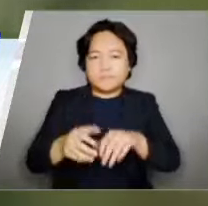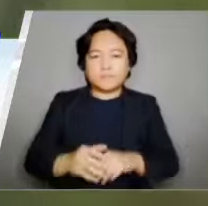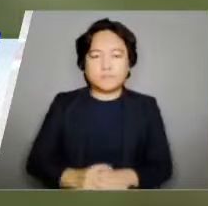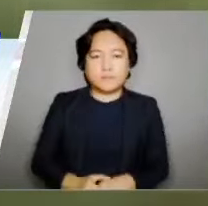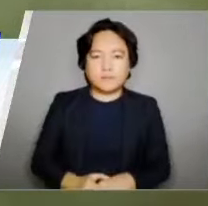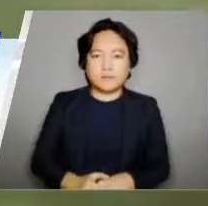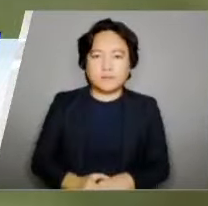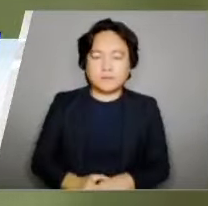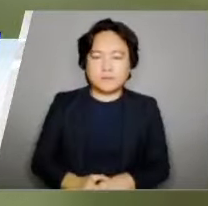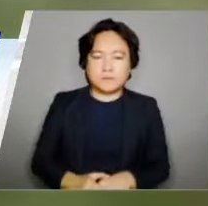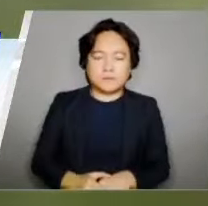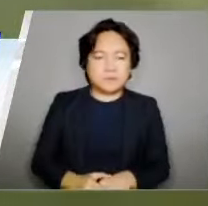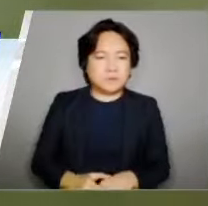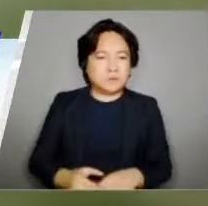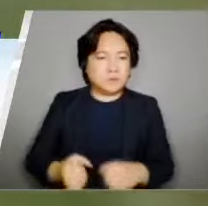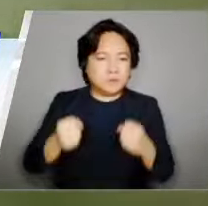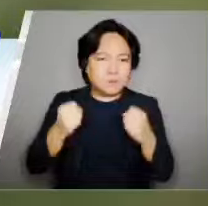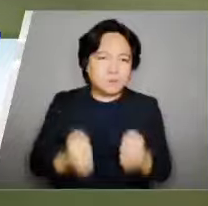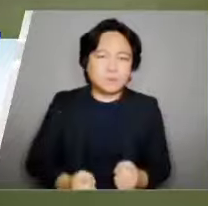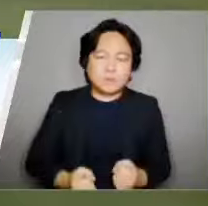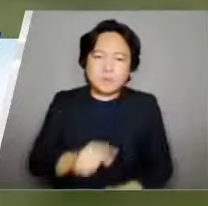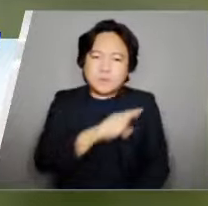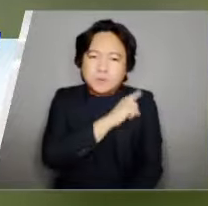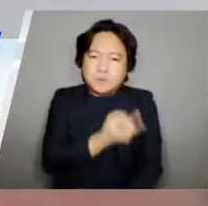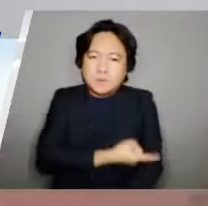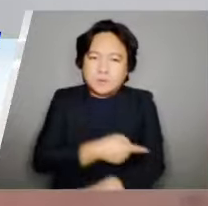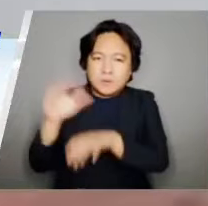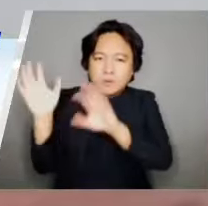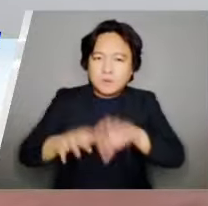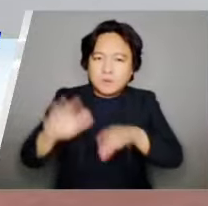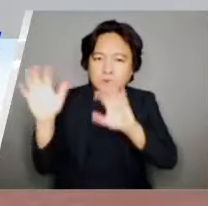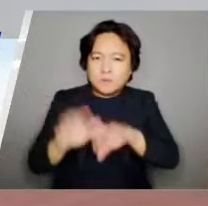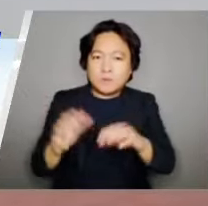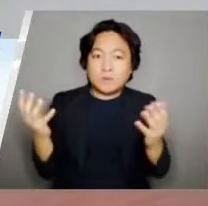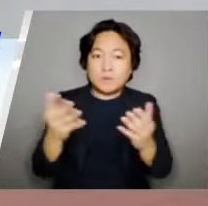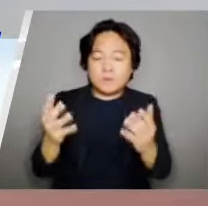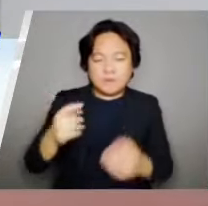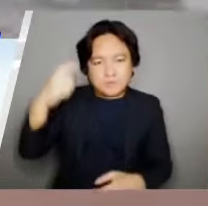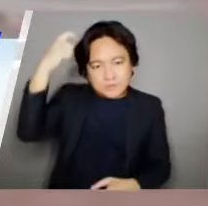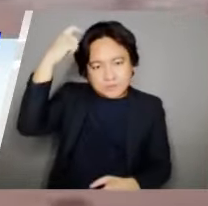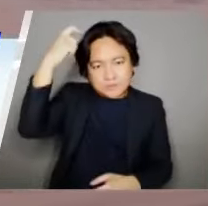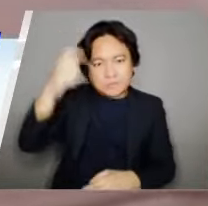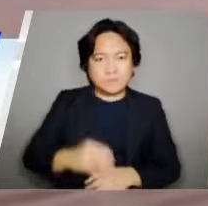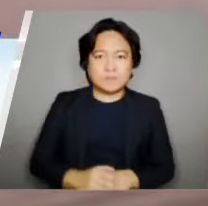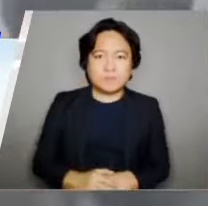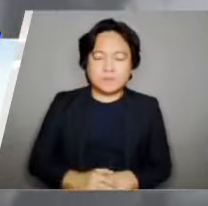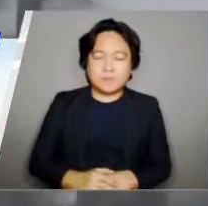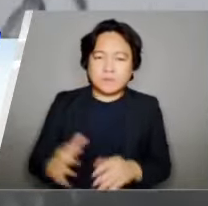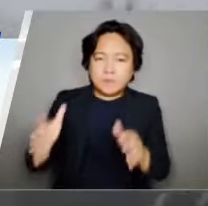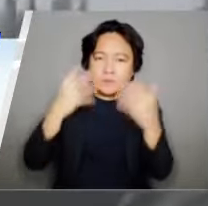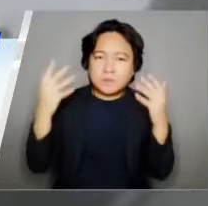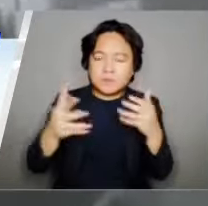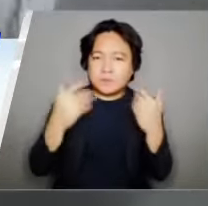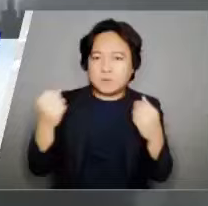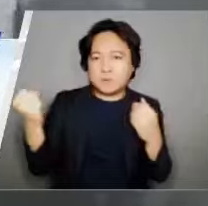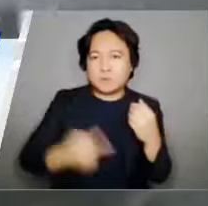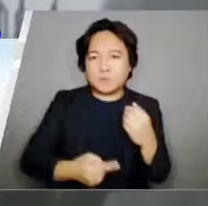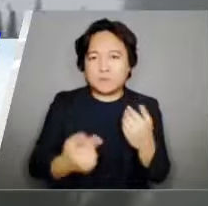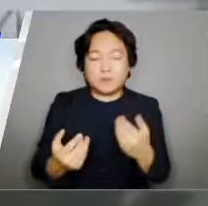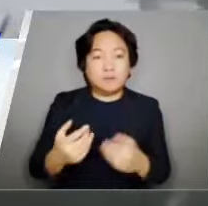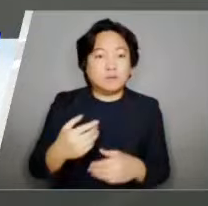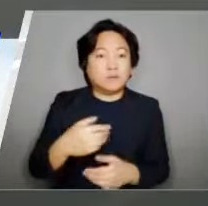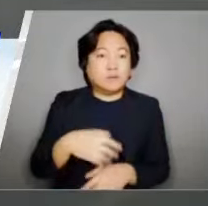Sobrang lakas na po ang bagyo dito sa Batanes. Sa sobrang lakas ng hangin, winasiwas ito ang mga puno sa